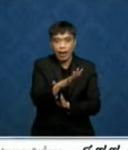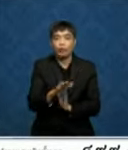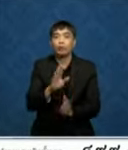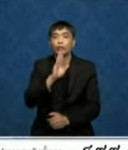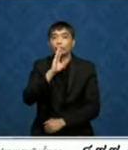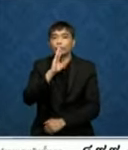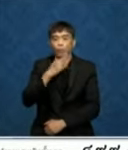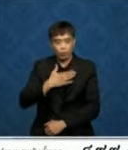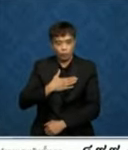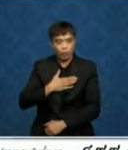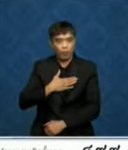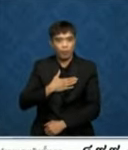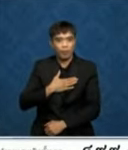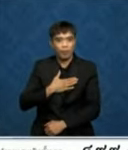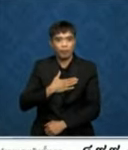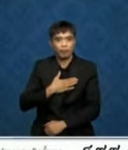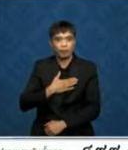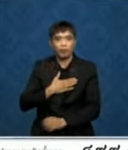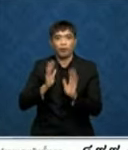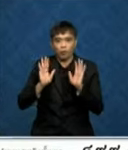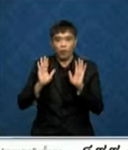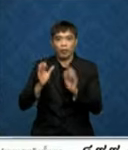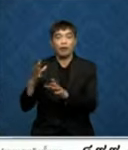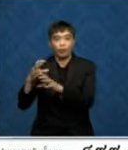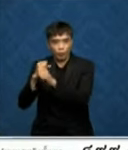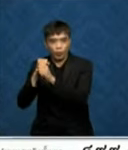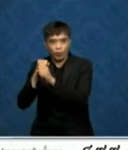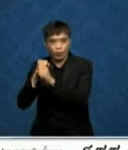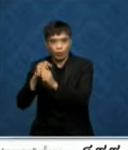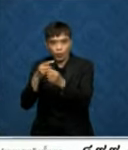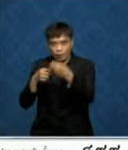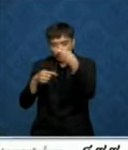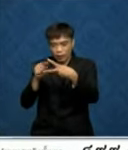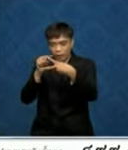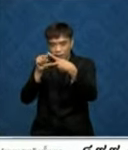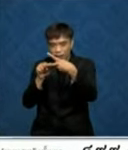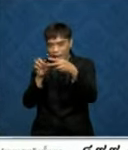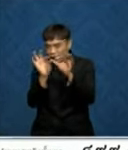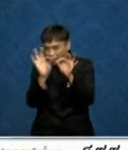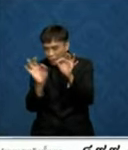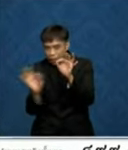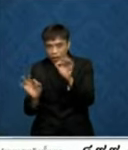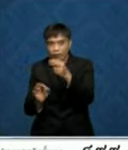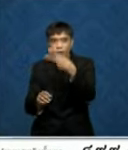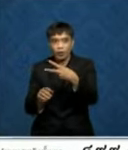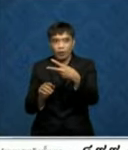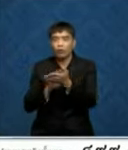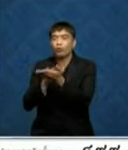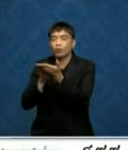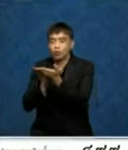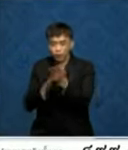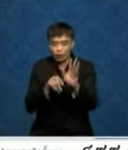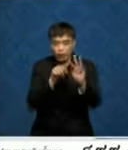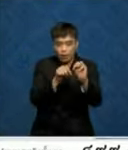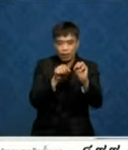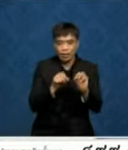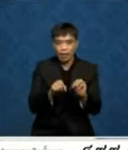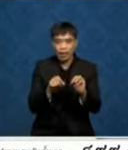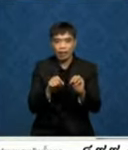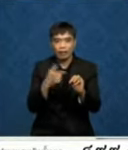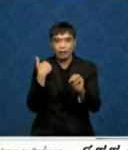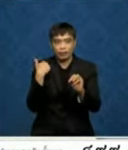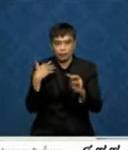มจึงหวังว่า อนุญาตสรุป แล้วครับสรุปแล้วครับอีก2บรรทัด ยังมีหลายมาตราอาจารย์ครับ ผ